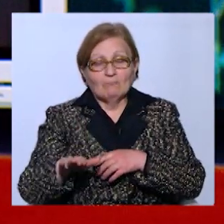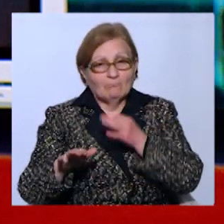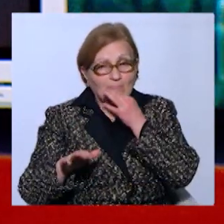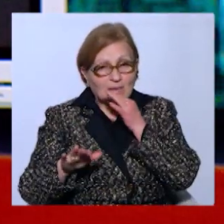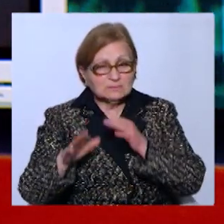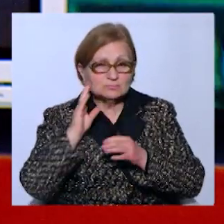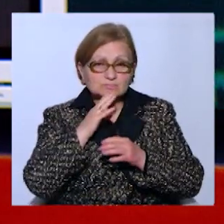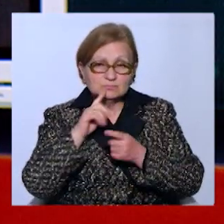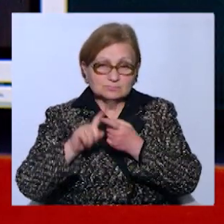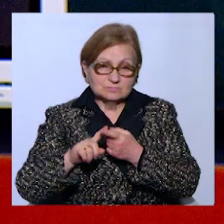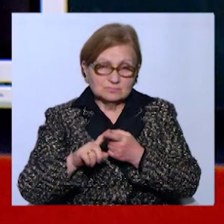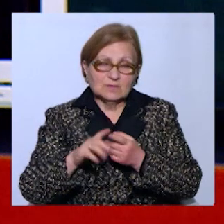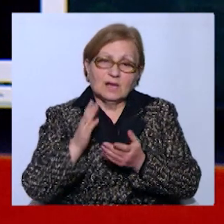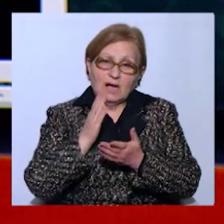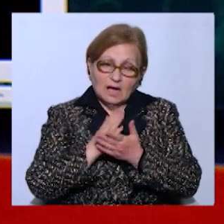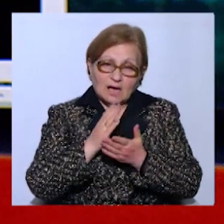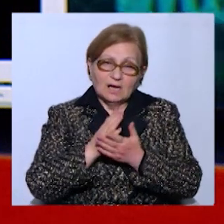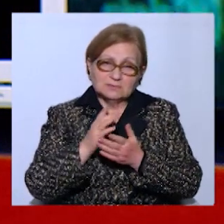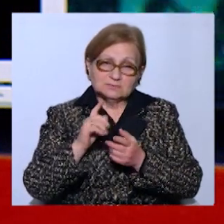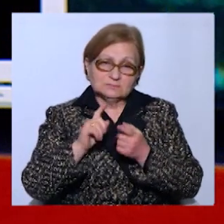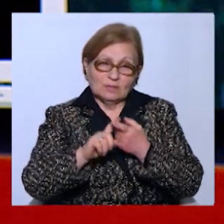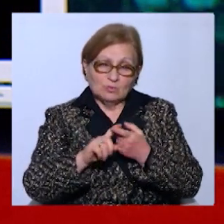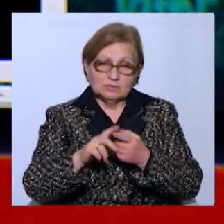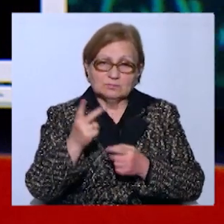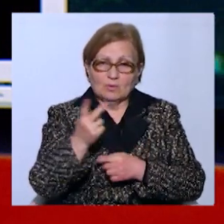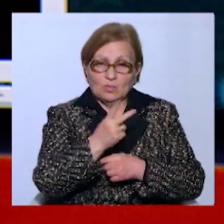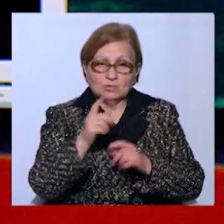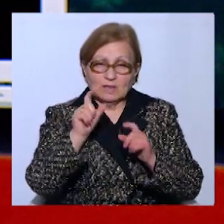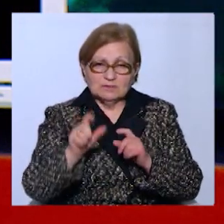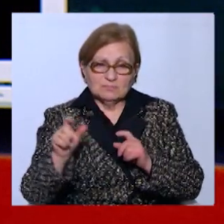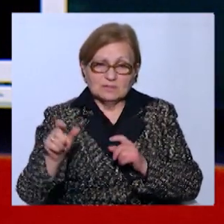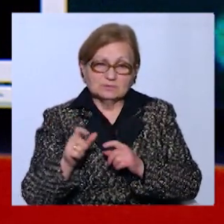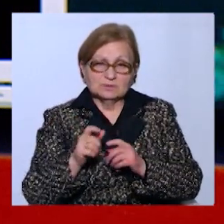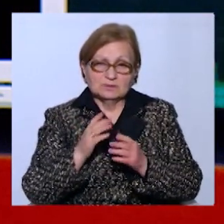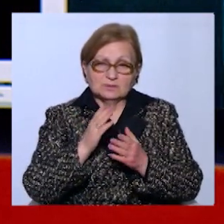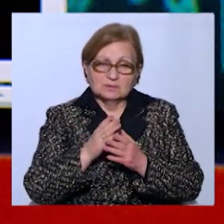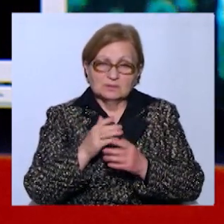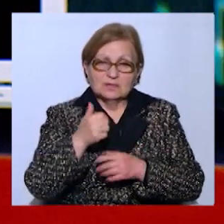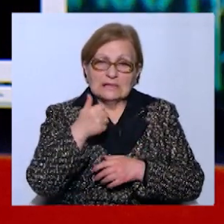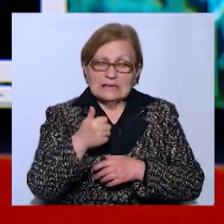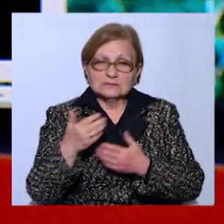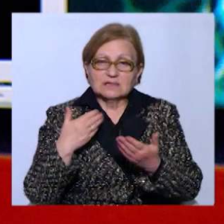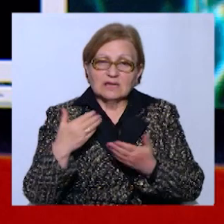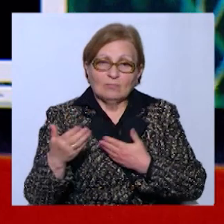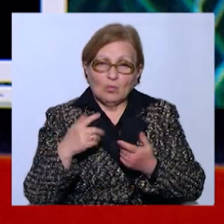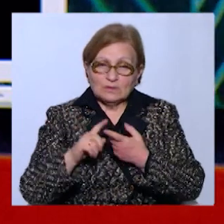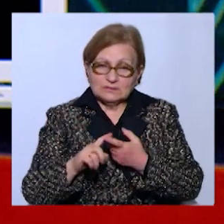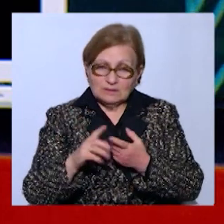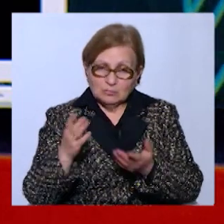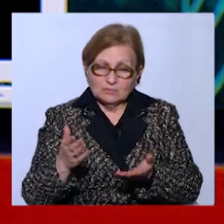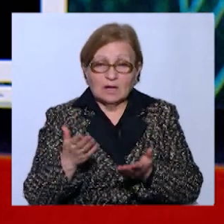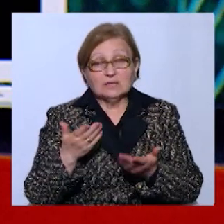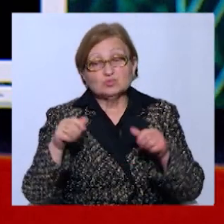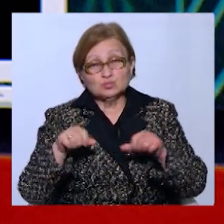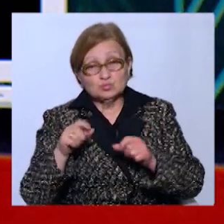ცხოვრებისეულ ურთიერთობებშიც არსებობს დამოკიდებულებები, ორ ადამიანს შორის დამოკიდებულება. ვიტყოდ, რომ კარგი დამოკიდებულება აქვთ ან არა